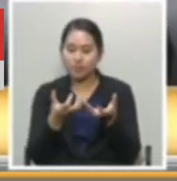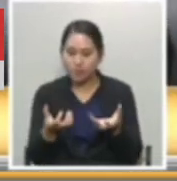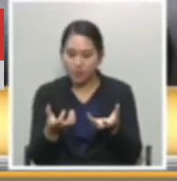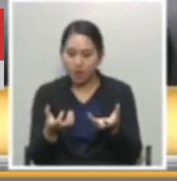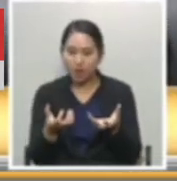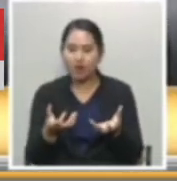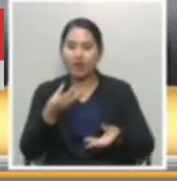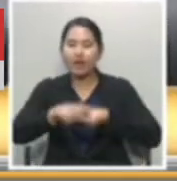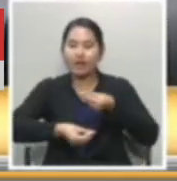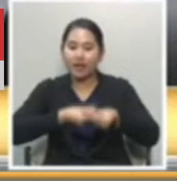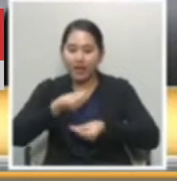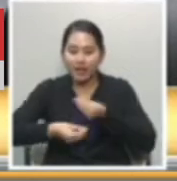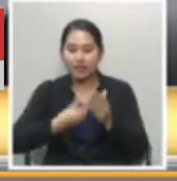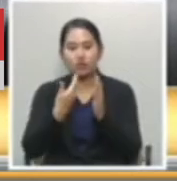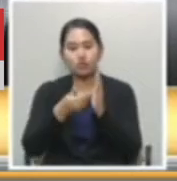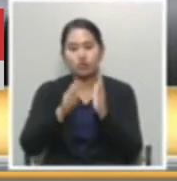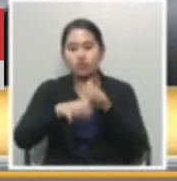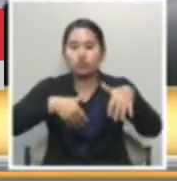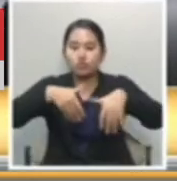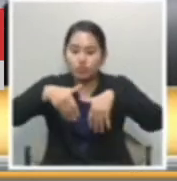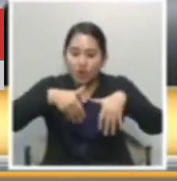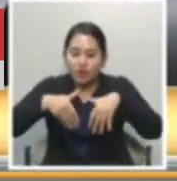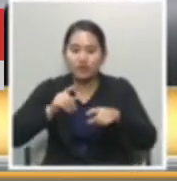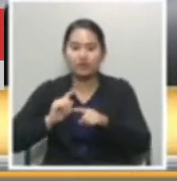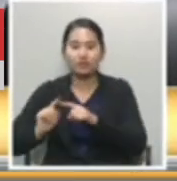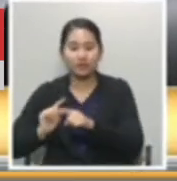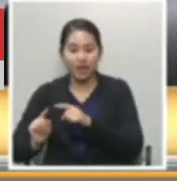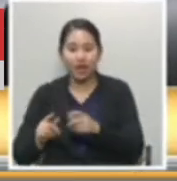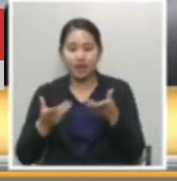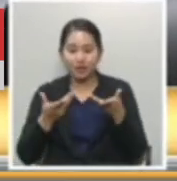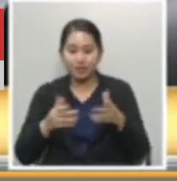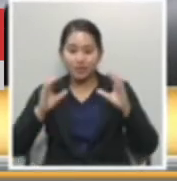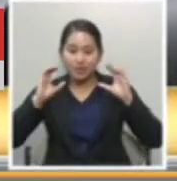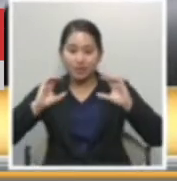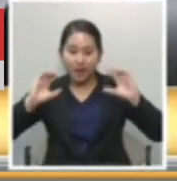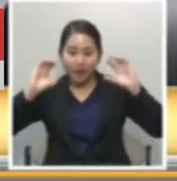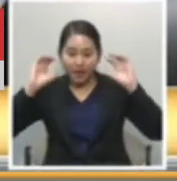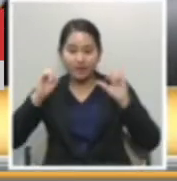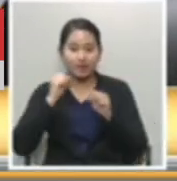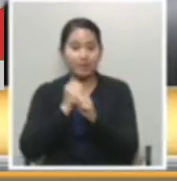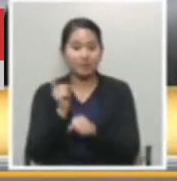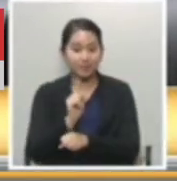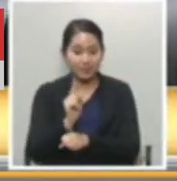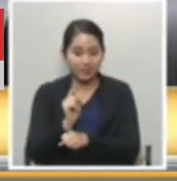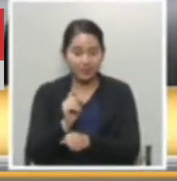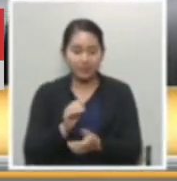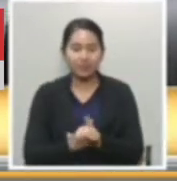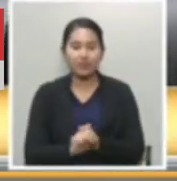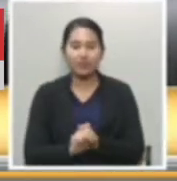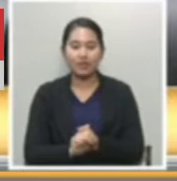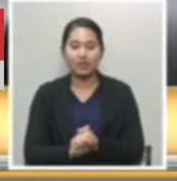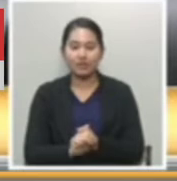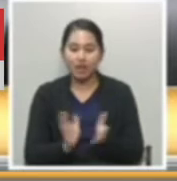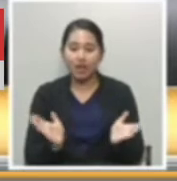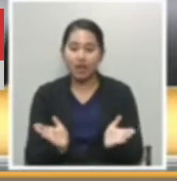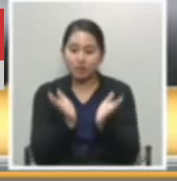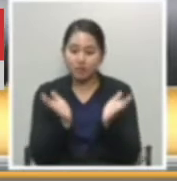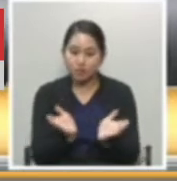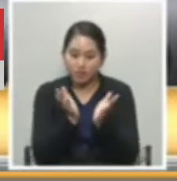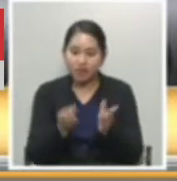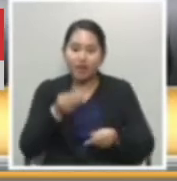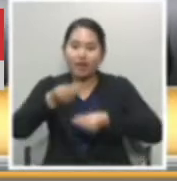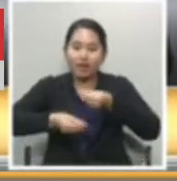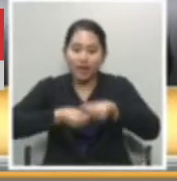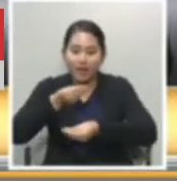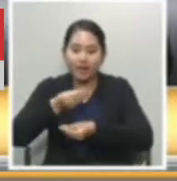นสินค้าท้องถิ่นจากนั้นรัฐบาลทำอะไรครับรัฐบาลก็อำนวยความสะดวกเรื่องแหล่งจำหน่ายนะครับสร้างกำ